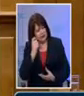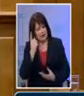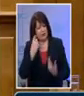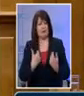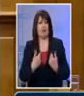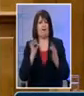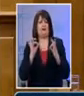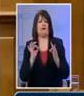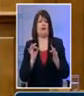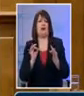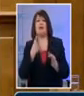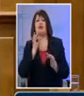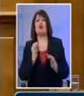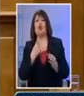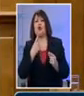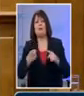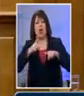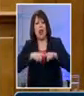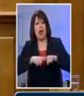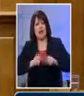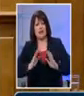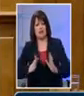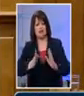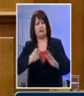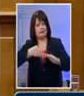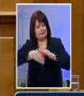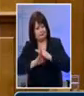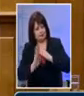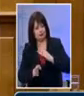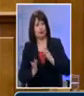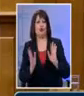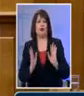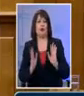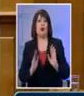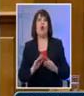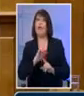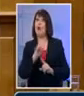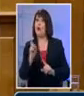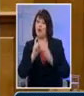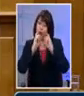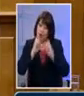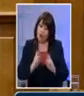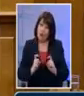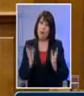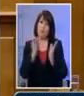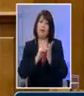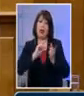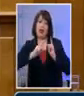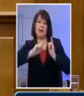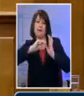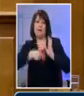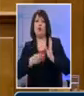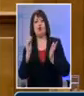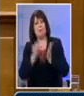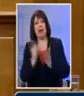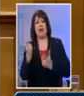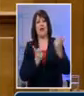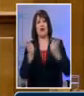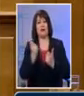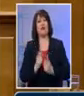αυτό είπαμε ότι η χώρα μπορεί να έχει προοπτική διεξόδου, όχι αν καταναγκαστεί σε νέο μνημόνιο και σε νέο δανεισμό, και το λέμε και